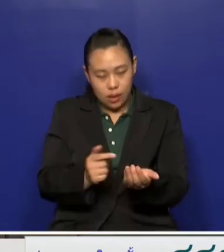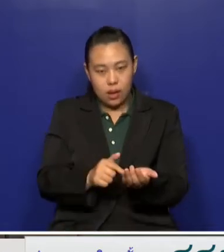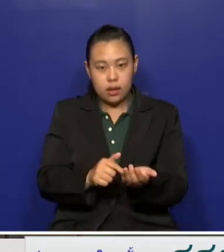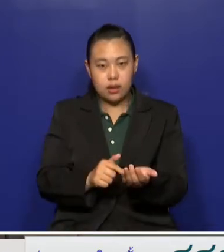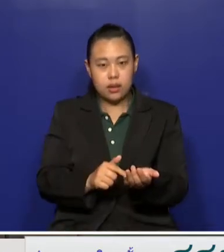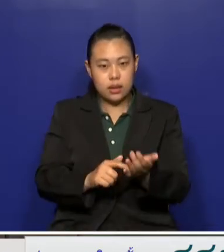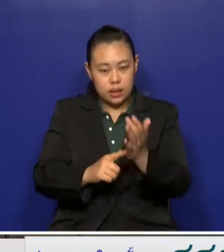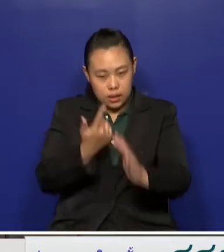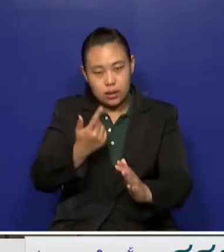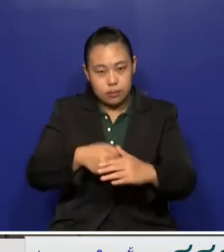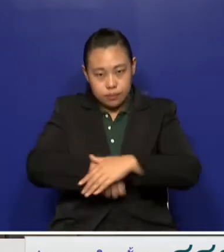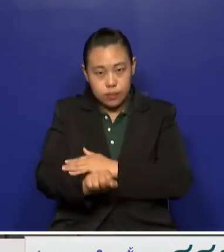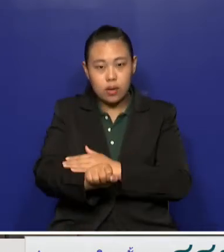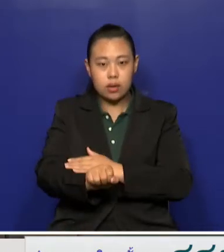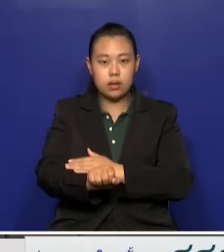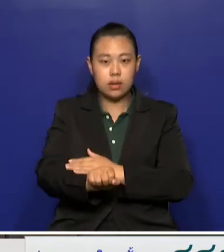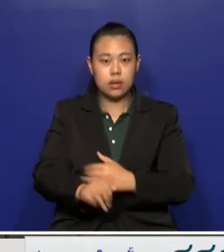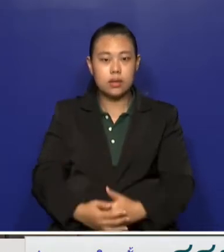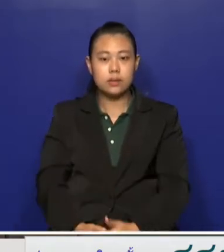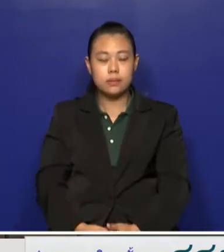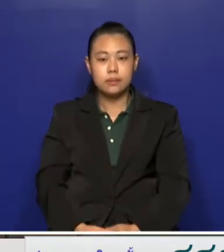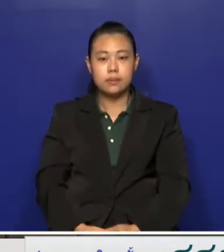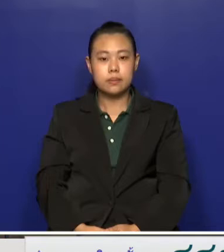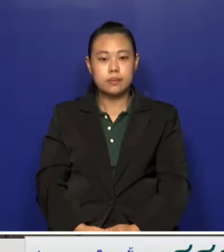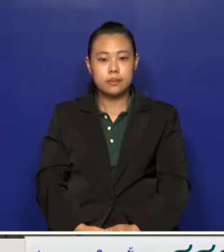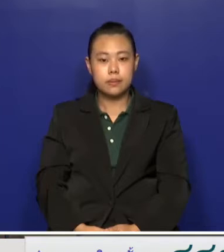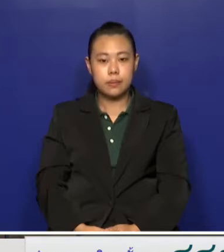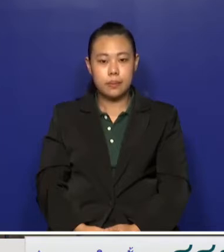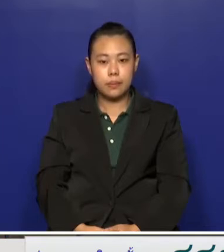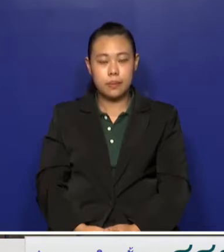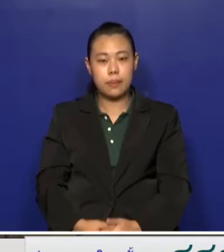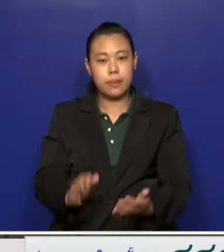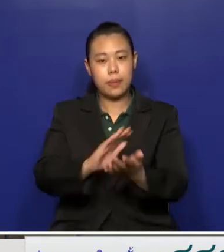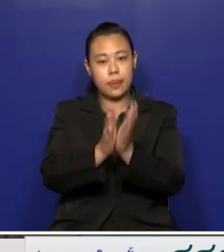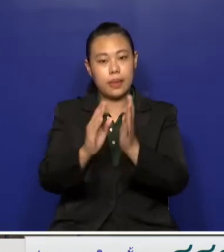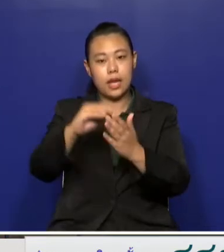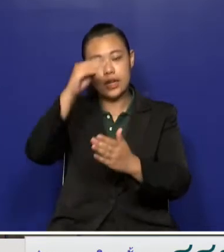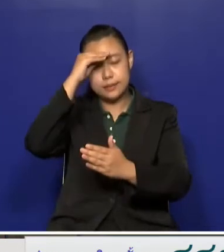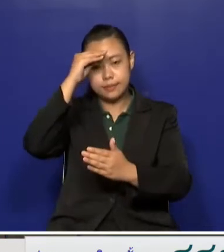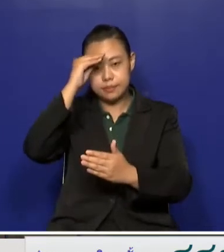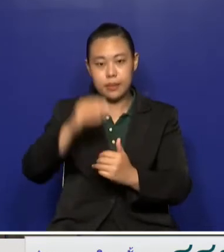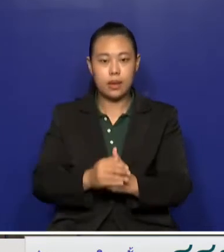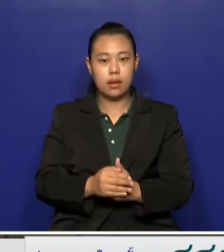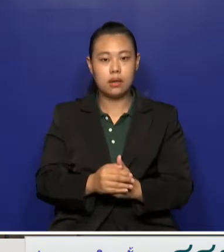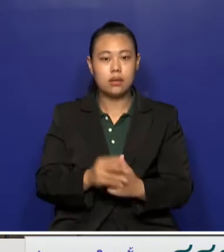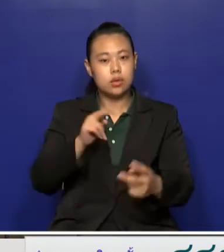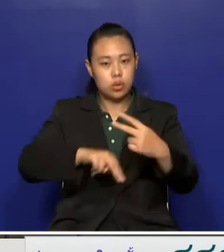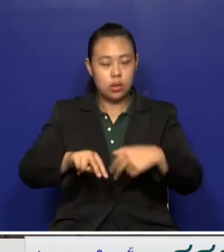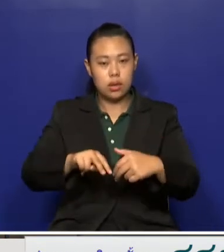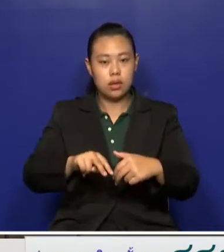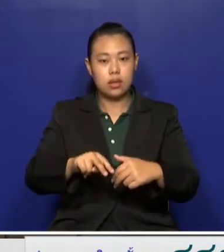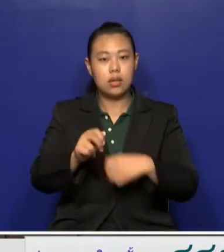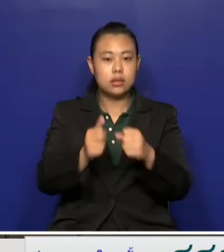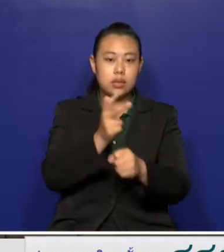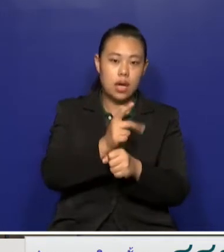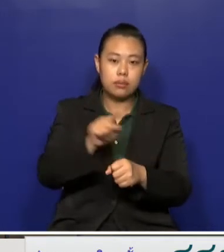แต่แรกเกิดนะครับการปฏิรูปการศึกษาที่ไปดูแลเด็กตั้งแต่3ถึง5ปีให้ความส